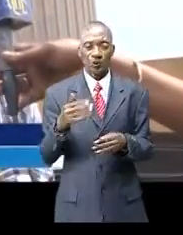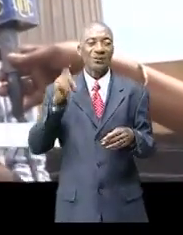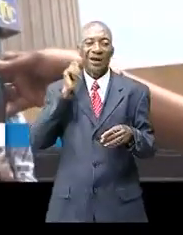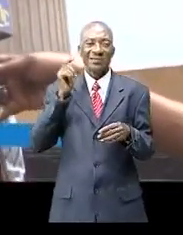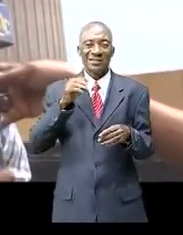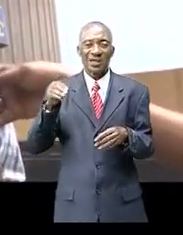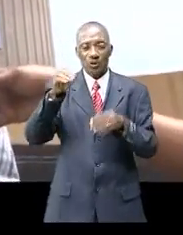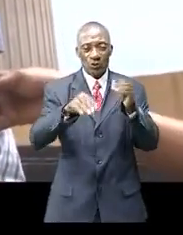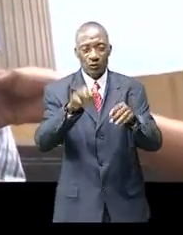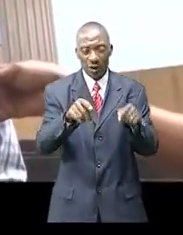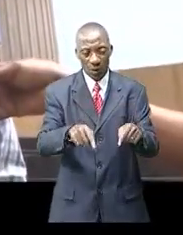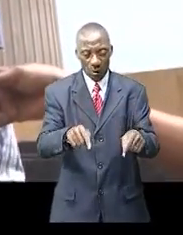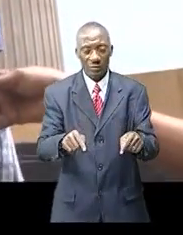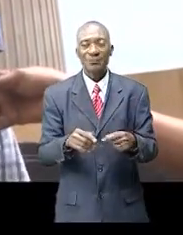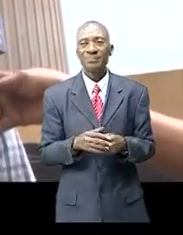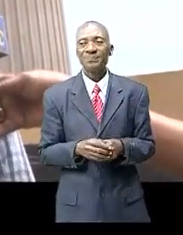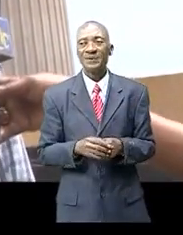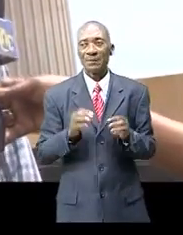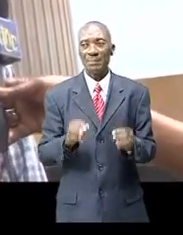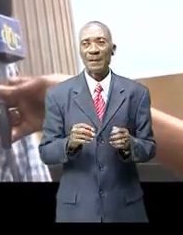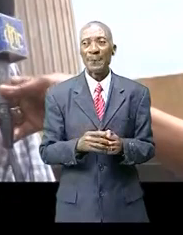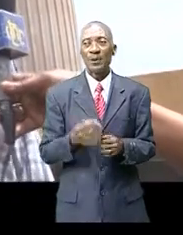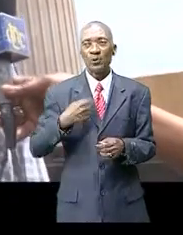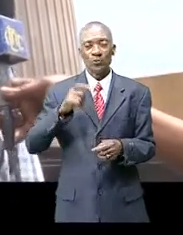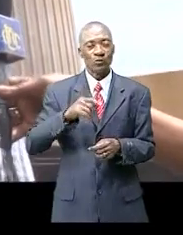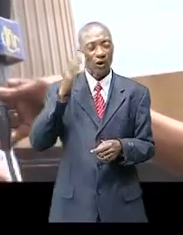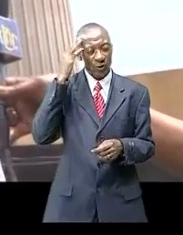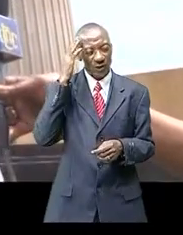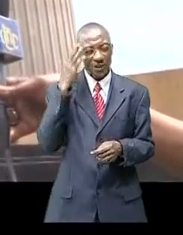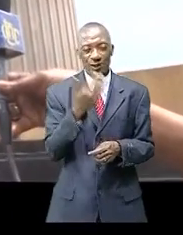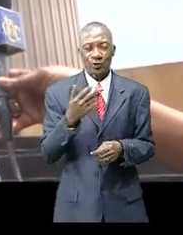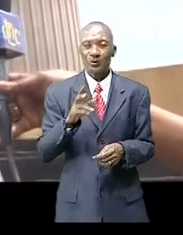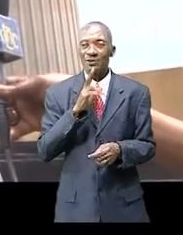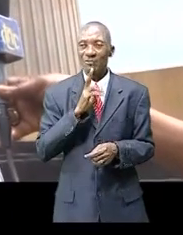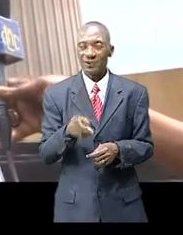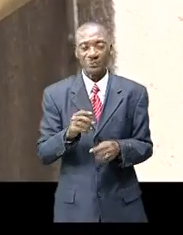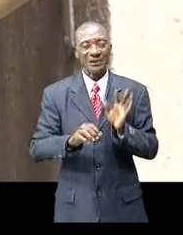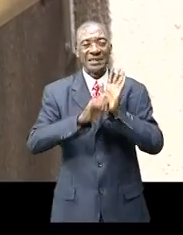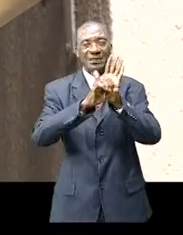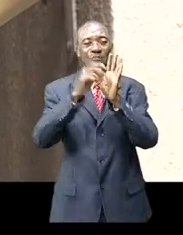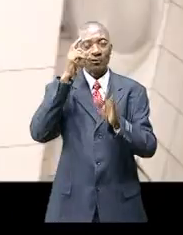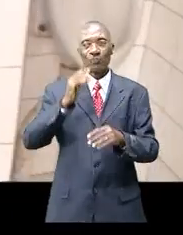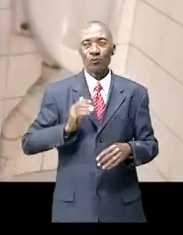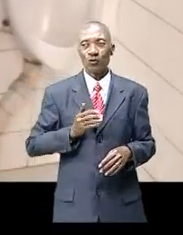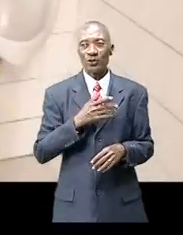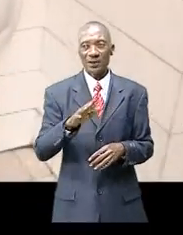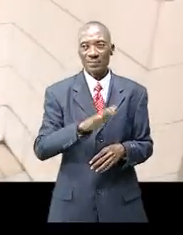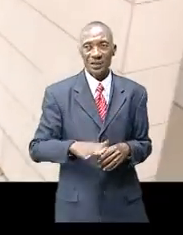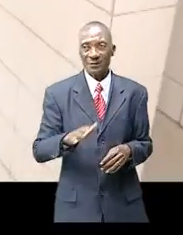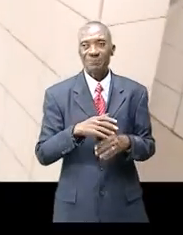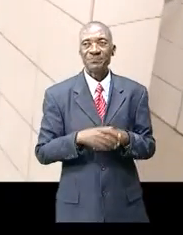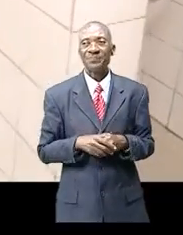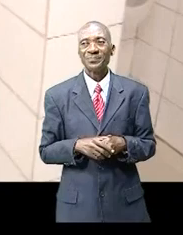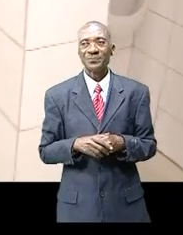de reconnaître la réalité ou bien les symboles de notre pays. Pas d'eau malgré le plus grand